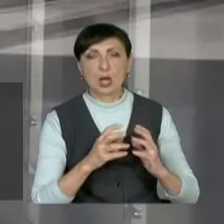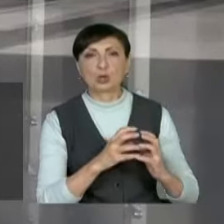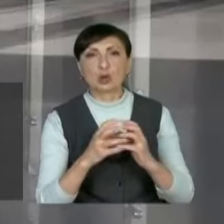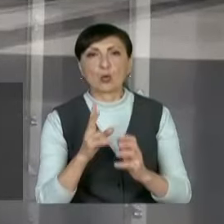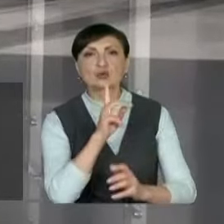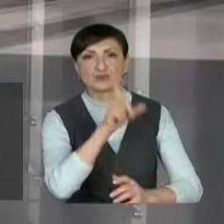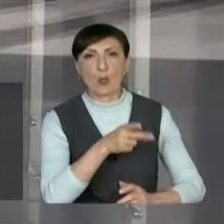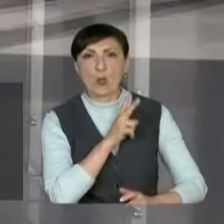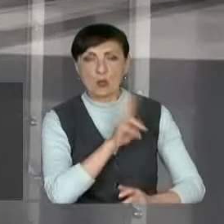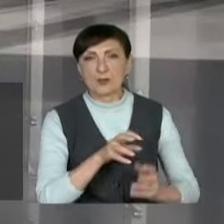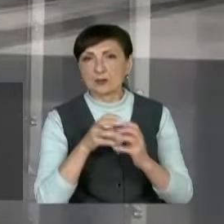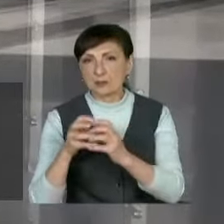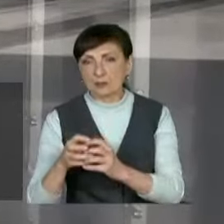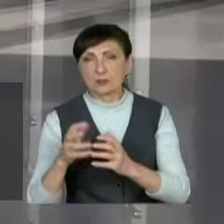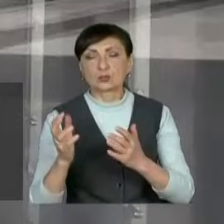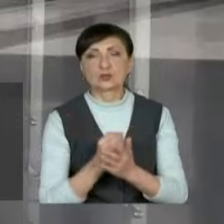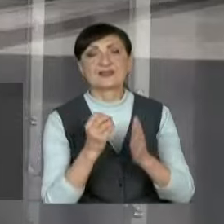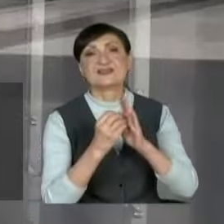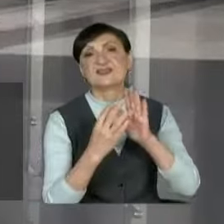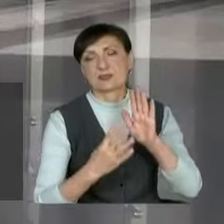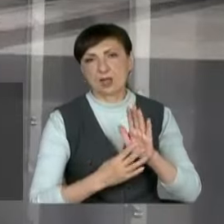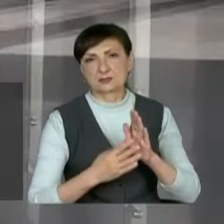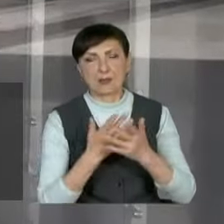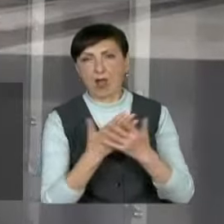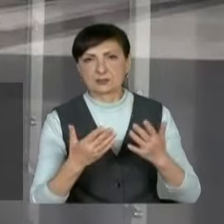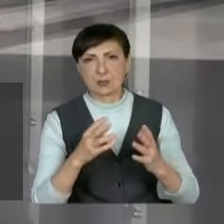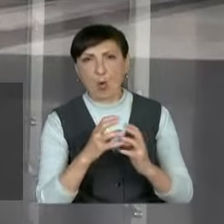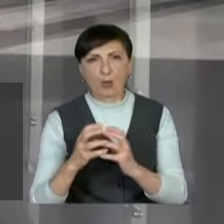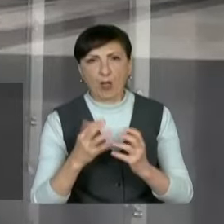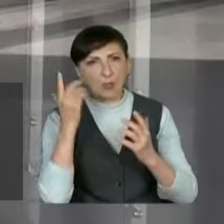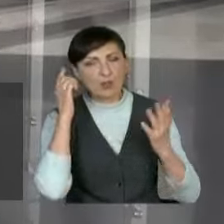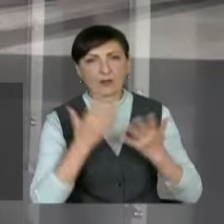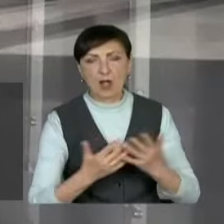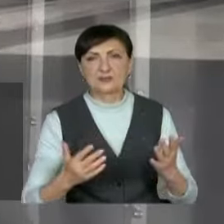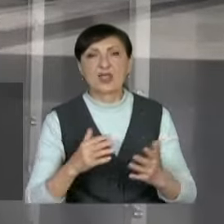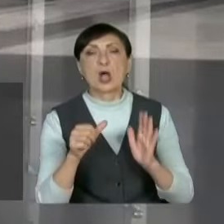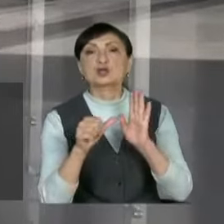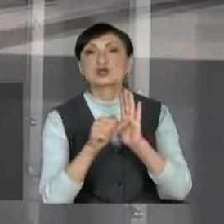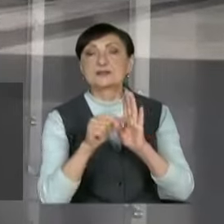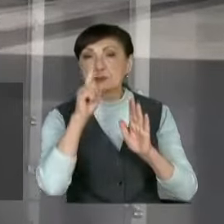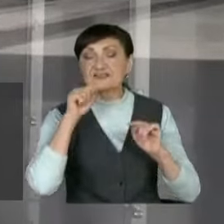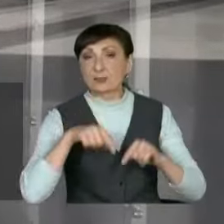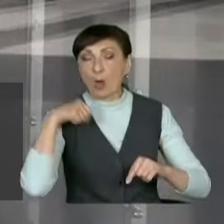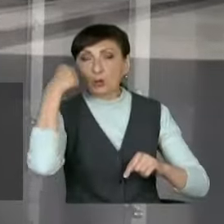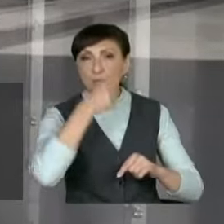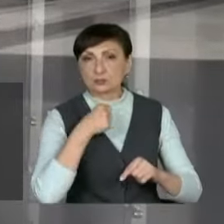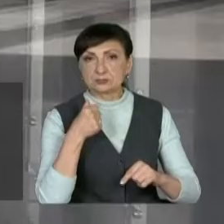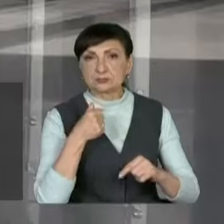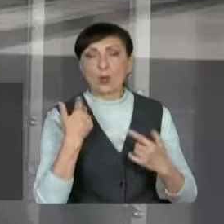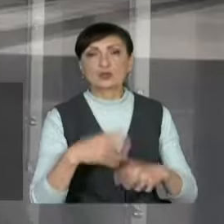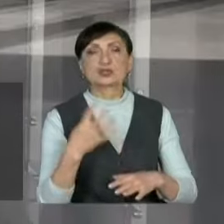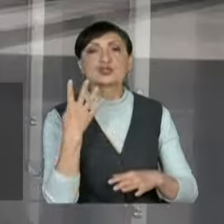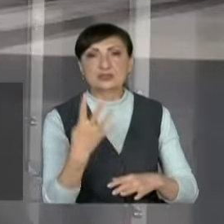которым удалось пересадить 19 органов. По 6 месяцам этого года у нас